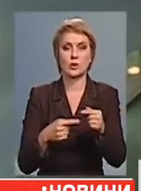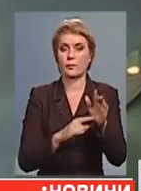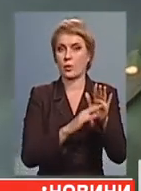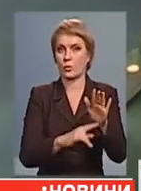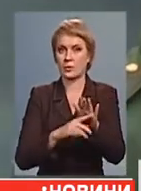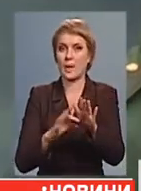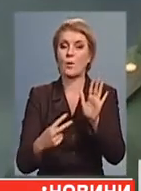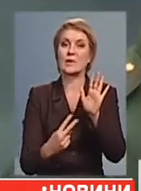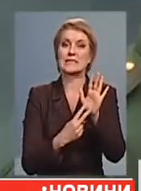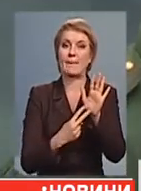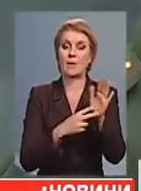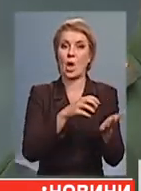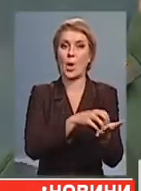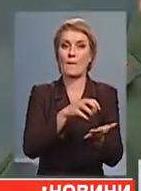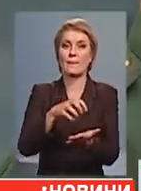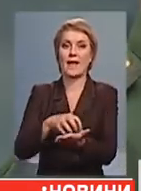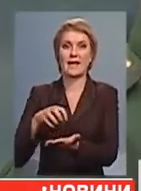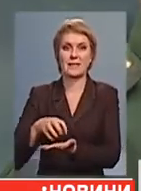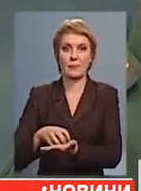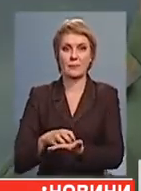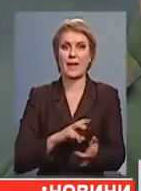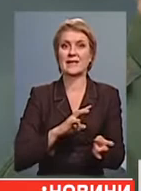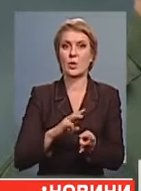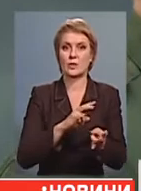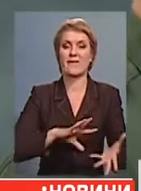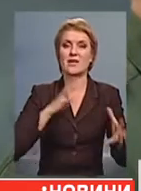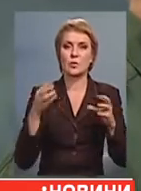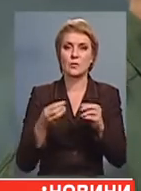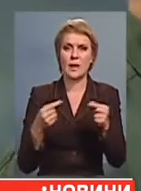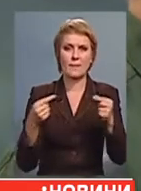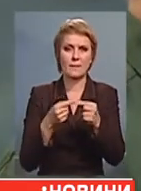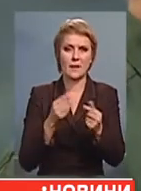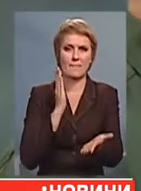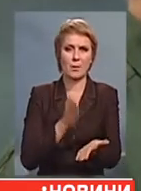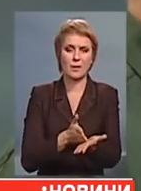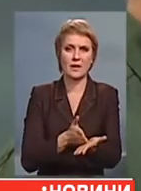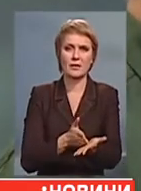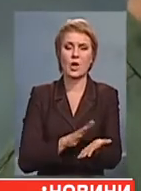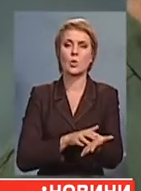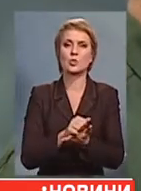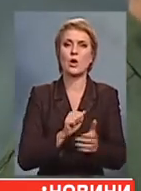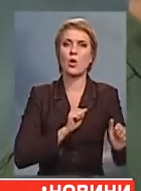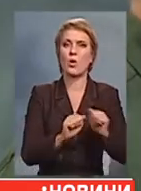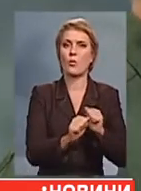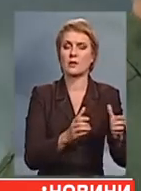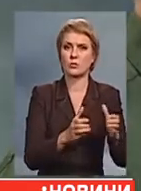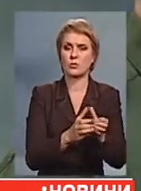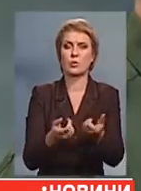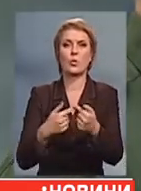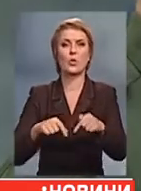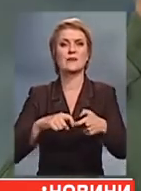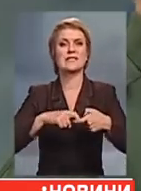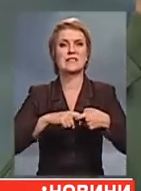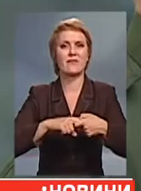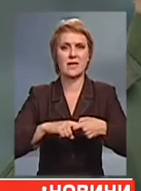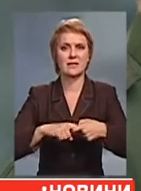7 объектам террористов. В результате прямых попаданий уничтожены командный пункт и узел связи вооруженных формирований ИГИЛ в